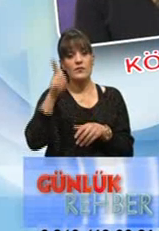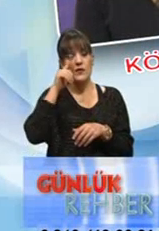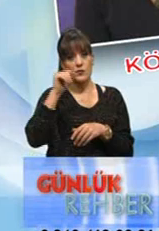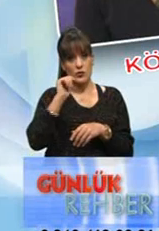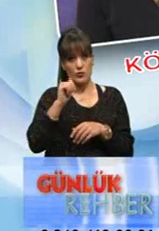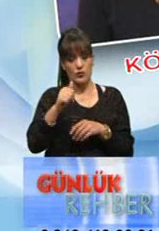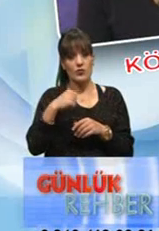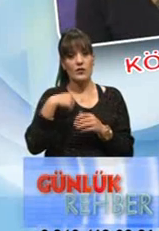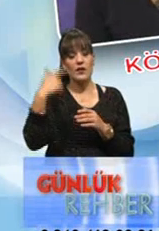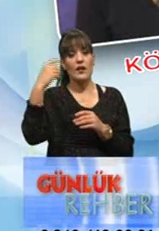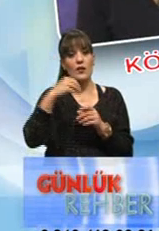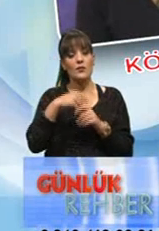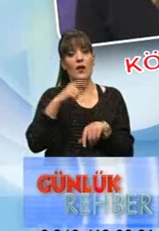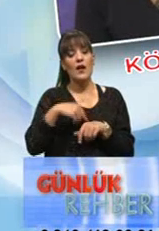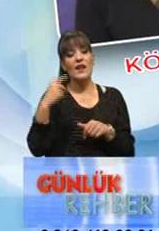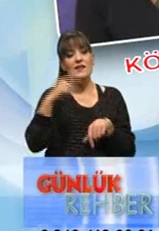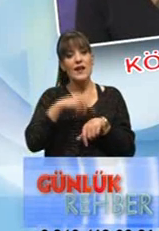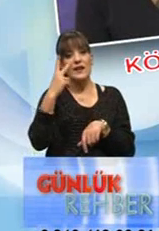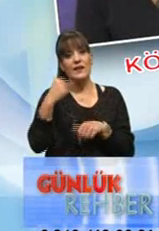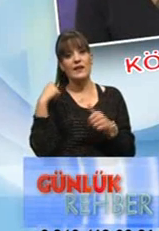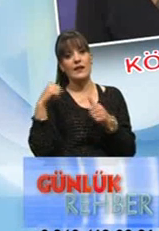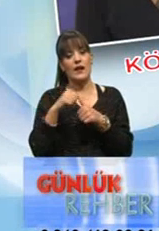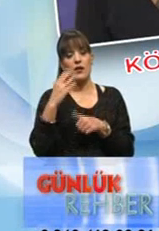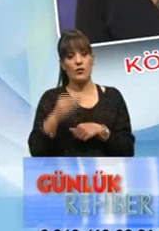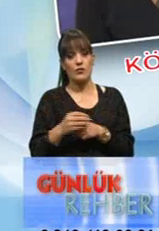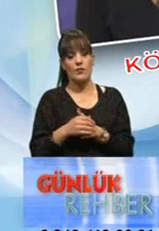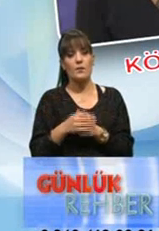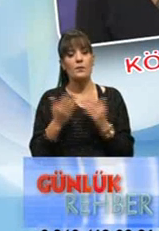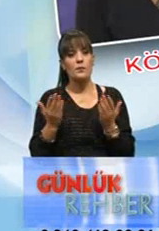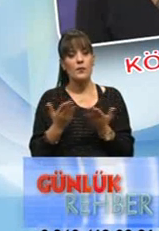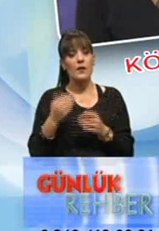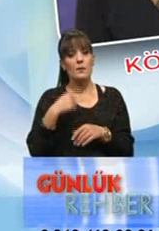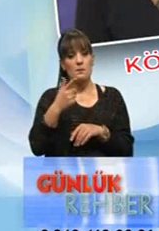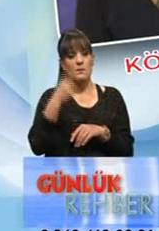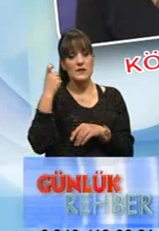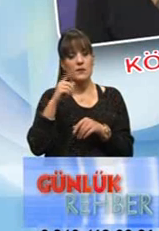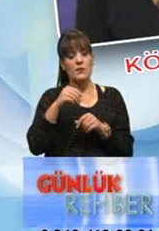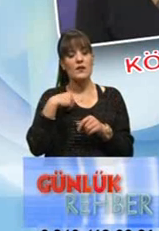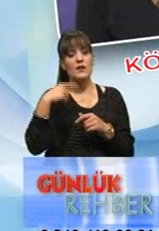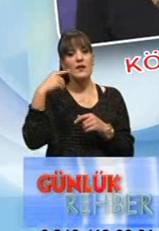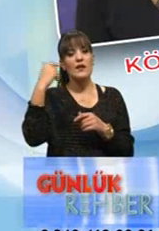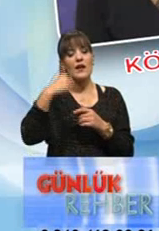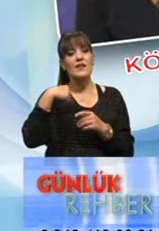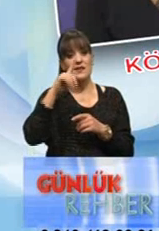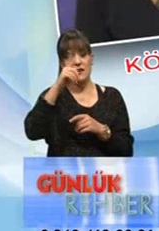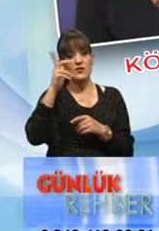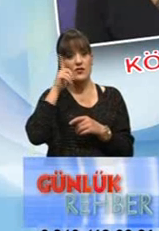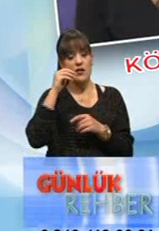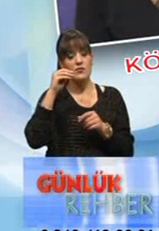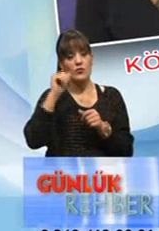Çarşamba günleri yayınlanıyor. Ayrıca iki de tekrarı oluyor. Harika. Peki şimdi bir saatlik bir yayında ve sadece çarşamba günleri yayınlıyorsunuz ama